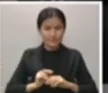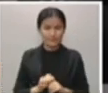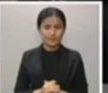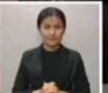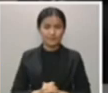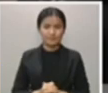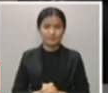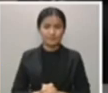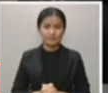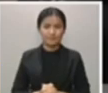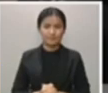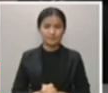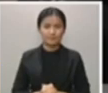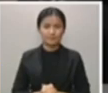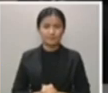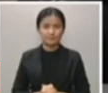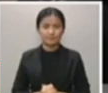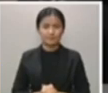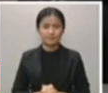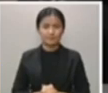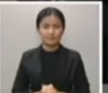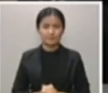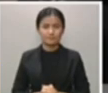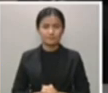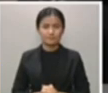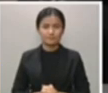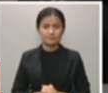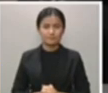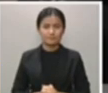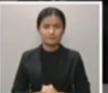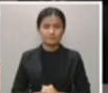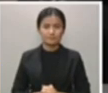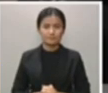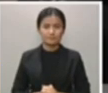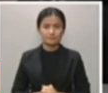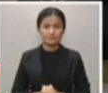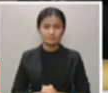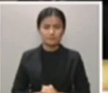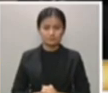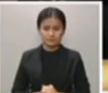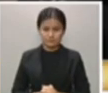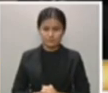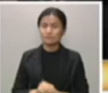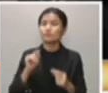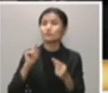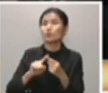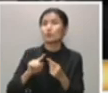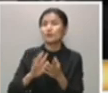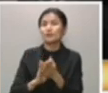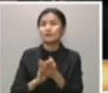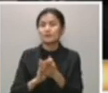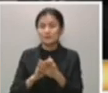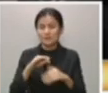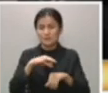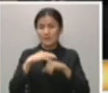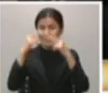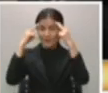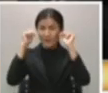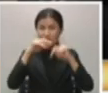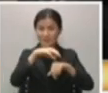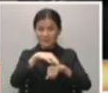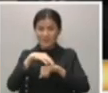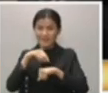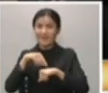าศัยเสื้อคลุมประชาธิปไตยมาก้าวอ่างอย่างเช่นว่าตำแหน่งนายกรัฐมนตรีที่ท่านได้รับมาเนี่ยก็เพ